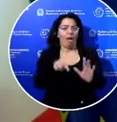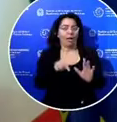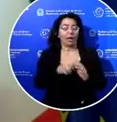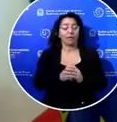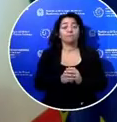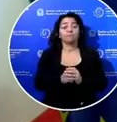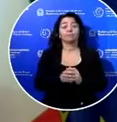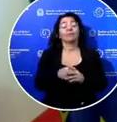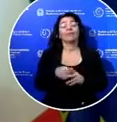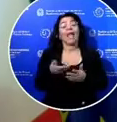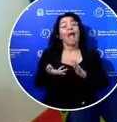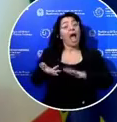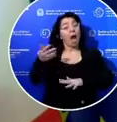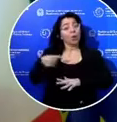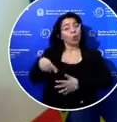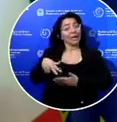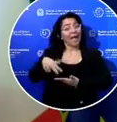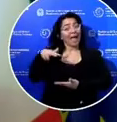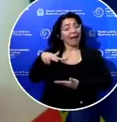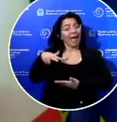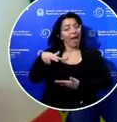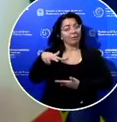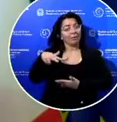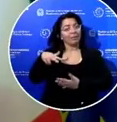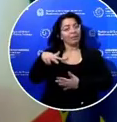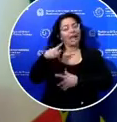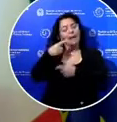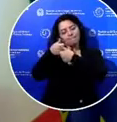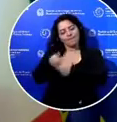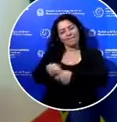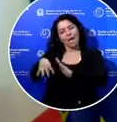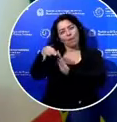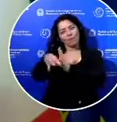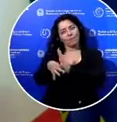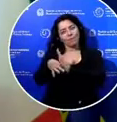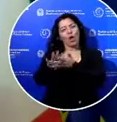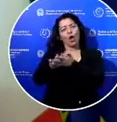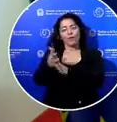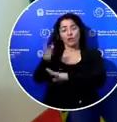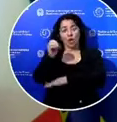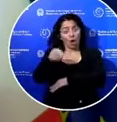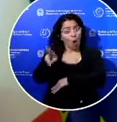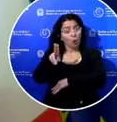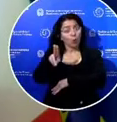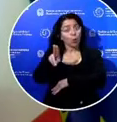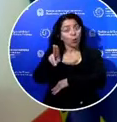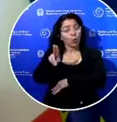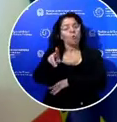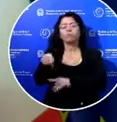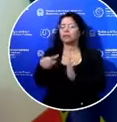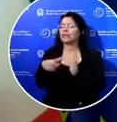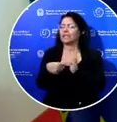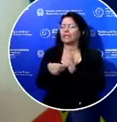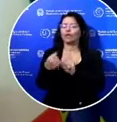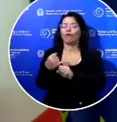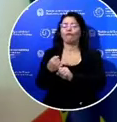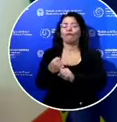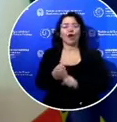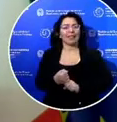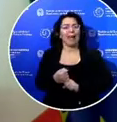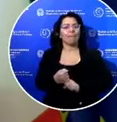muove entro la cornice della normativa della Convenzione ONU. Tra questo un diritto importante, fondamentale,